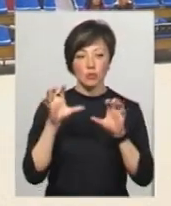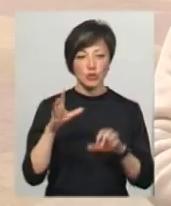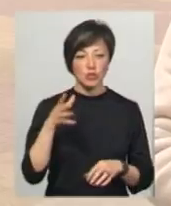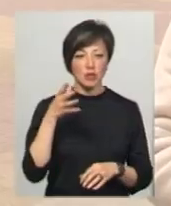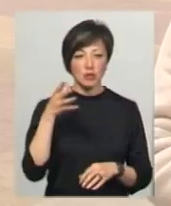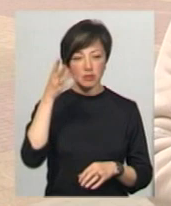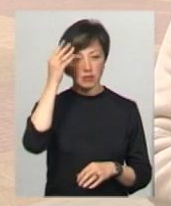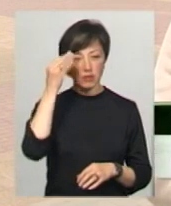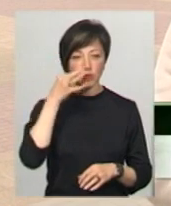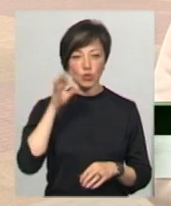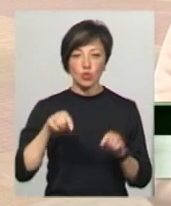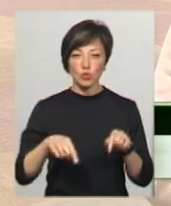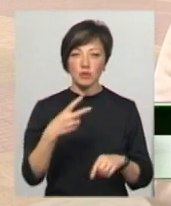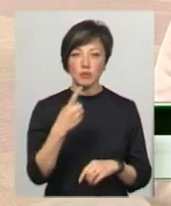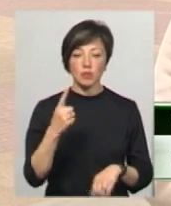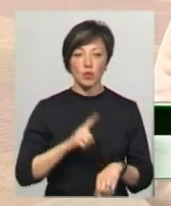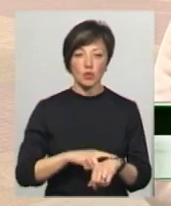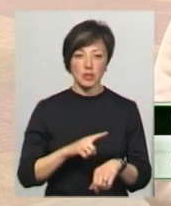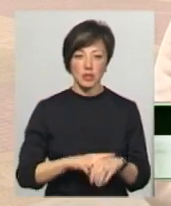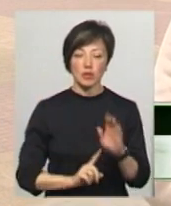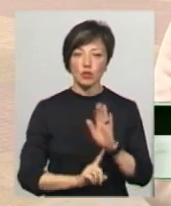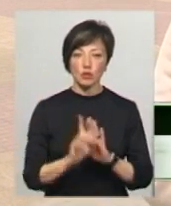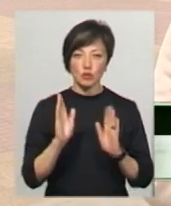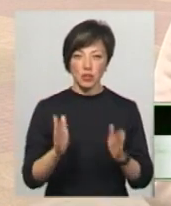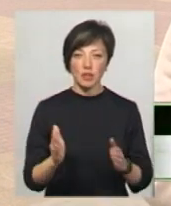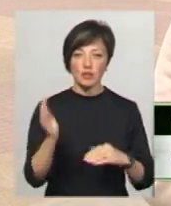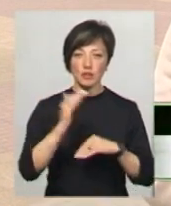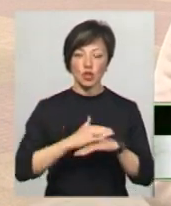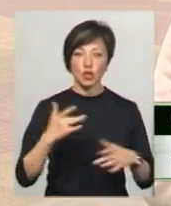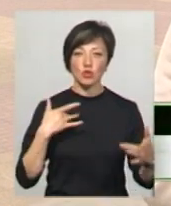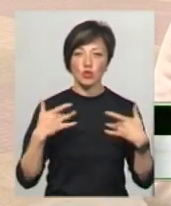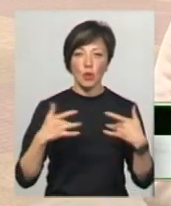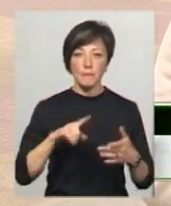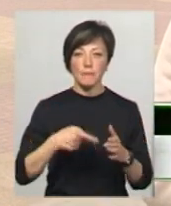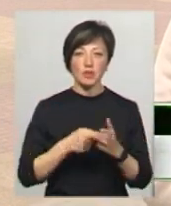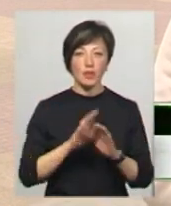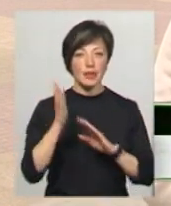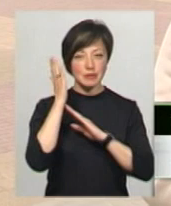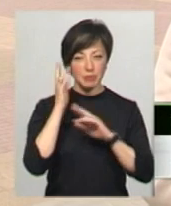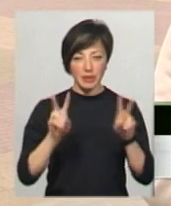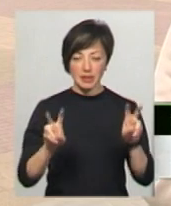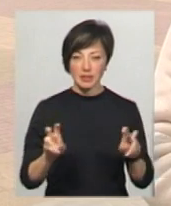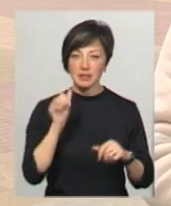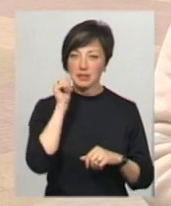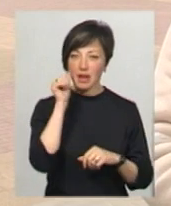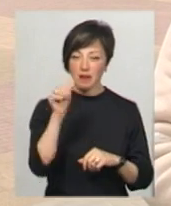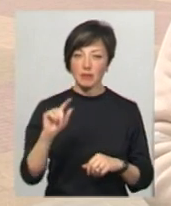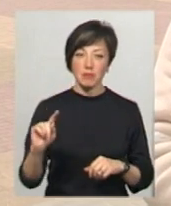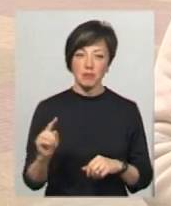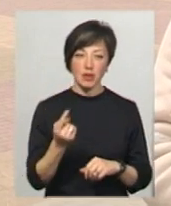практику. Тут у 21-й годині розпочнеться вечірнє шоу «Місто не спить». Завтра